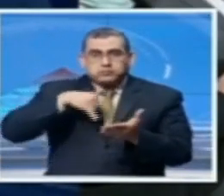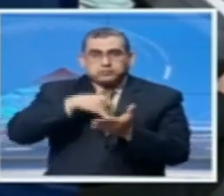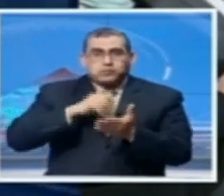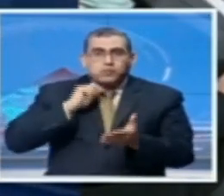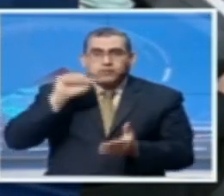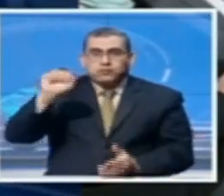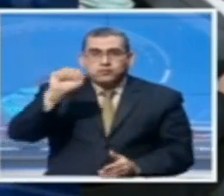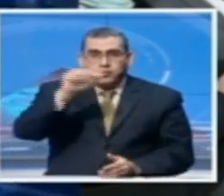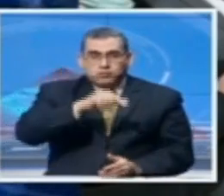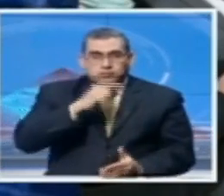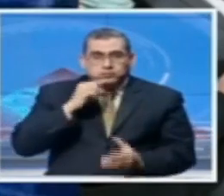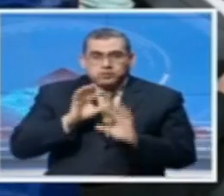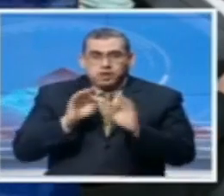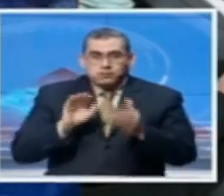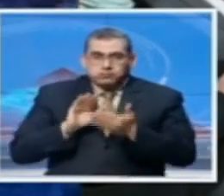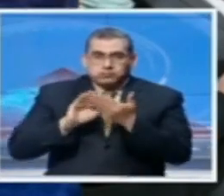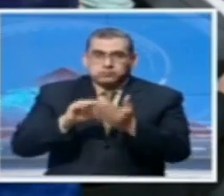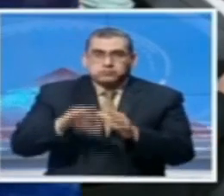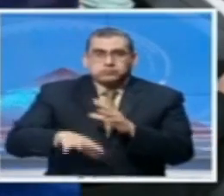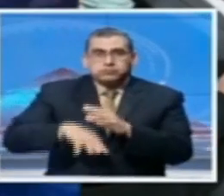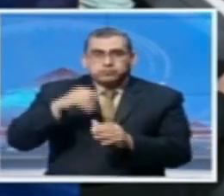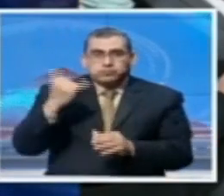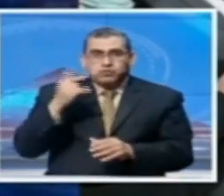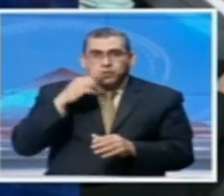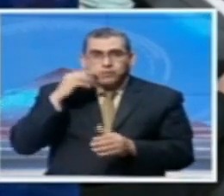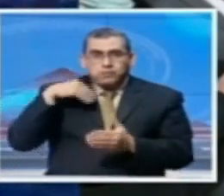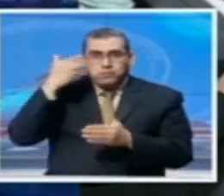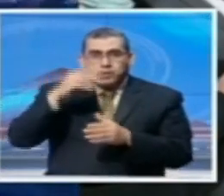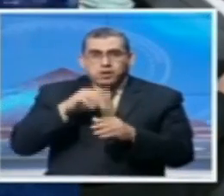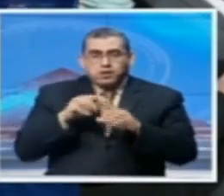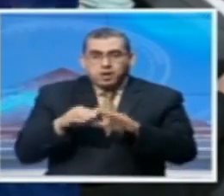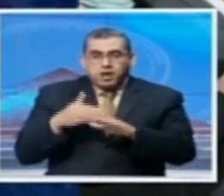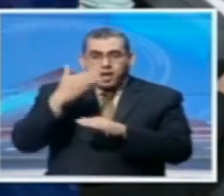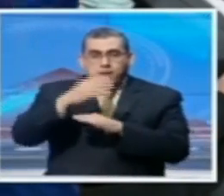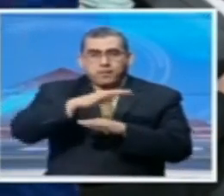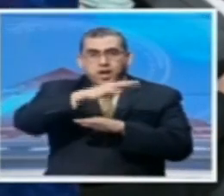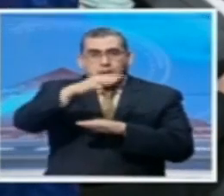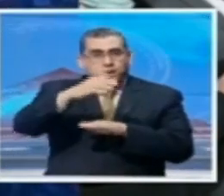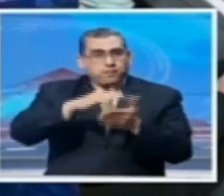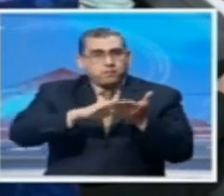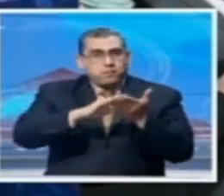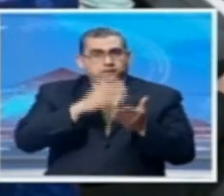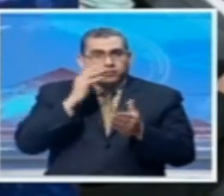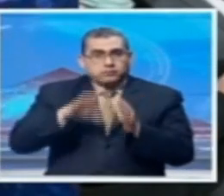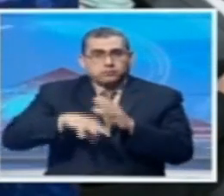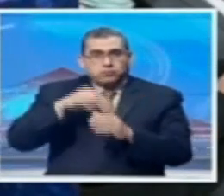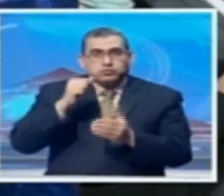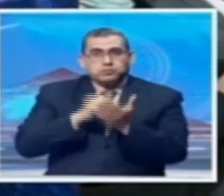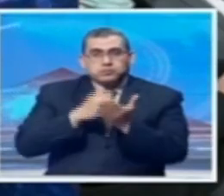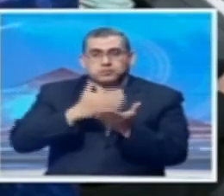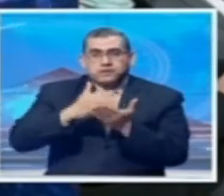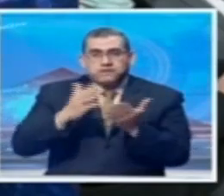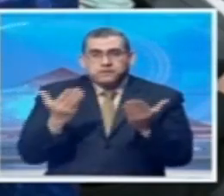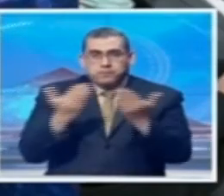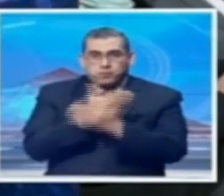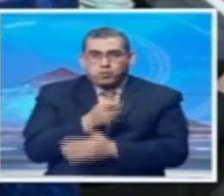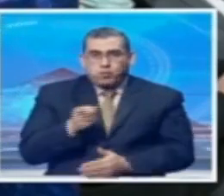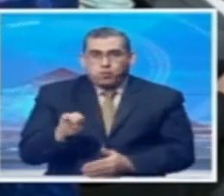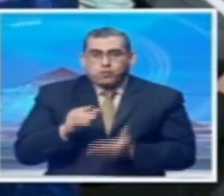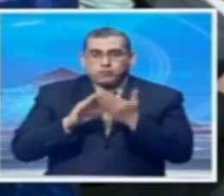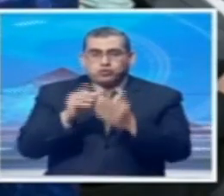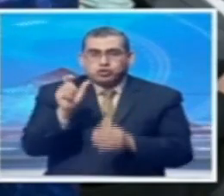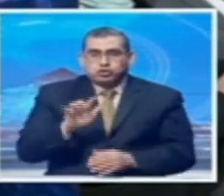عواصم المحافظات كافة التي ليس لها نظير ظهير صحراوي لإقامة مشروعات سكنية